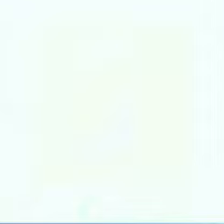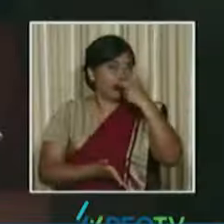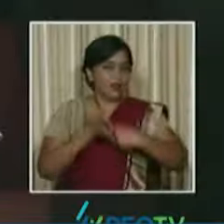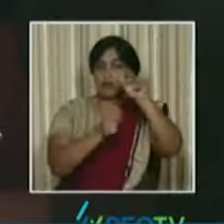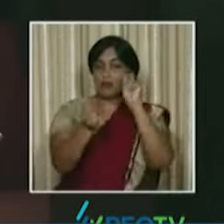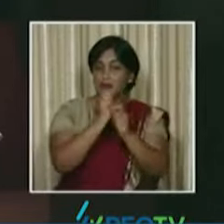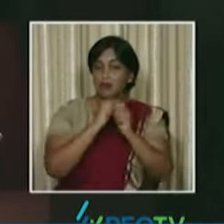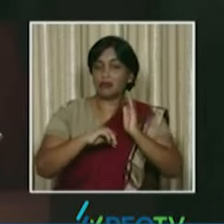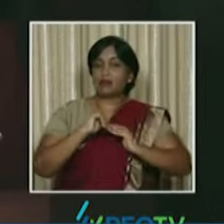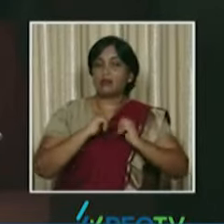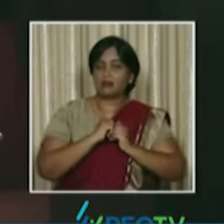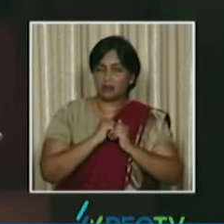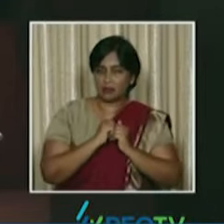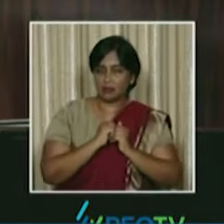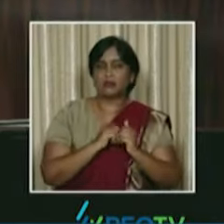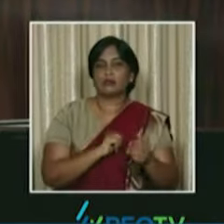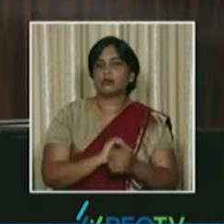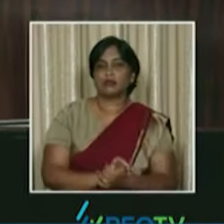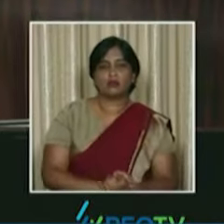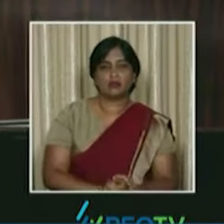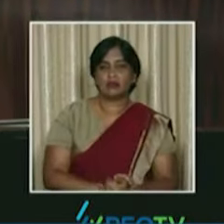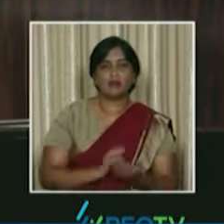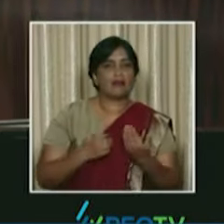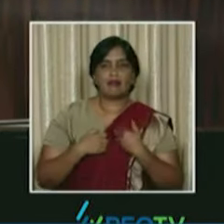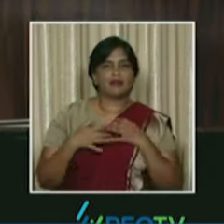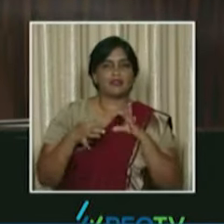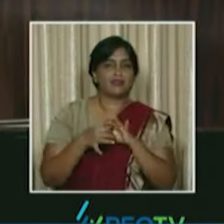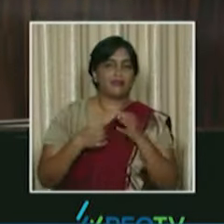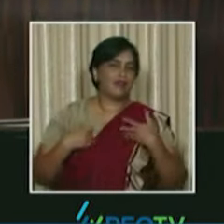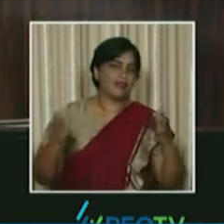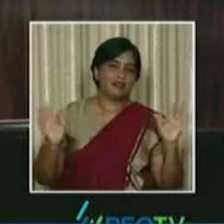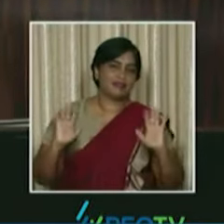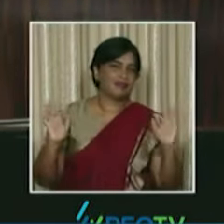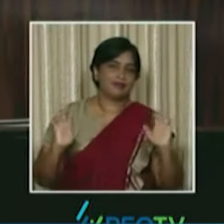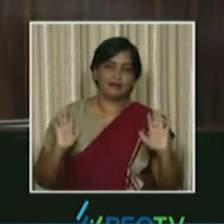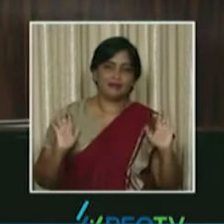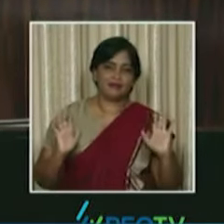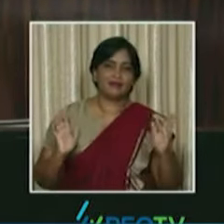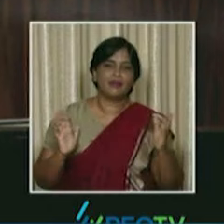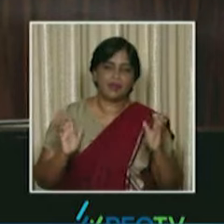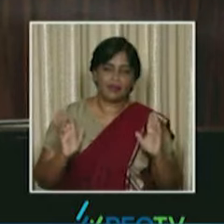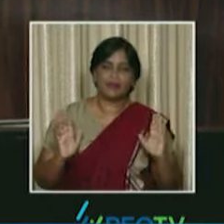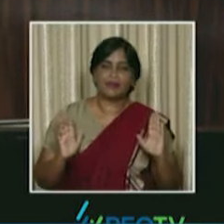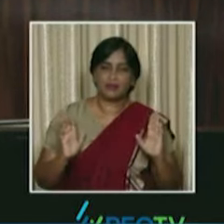දුන්නේ නැහැ. ඔය සංශෝධන කිසි දෙයකට මගේ කිසිම සම්බන්ධයක් නැහැ. මම කරේ